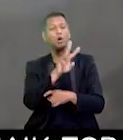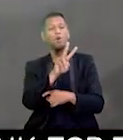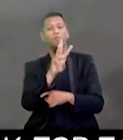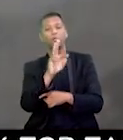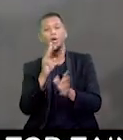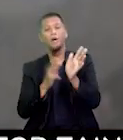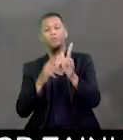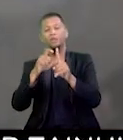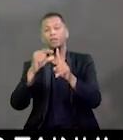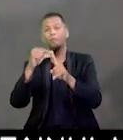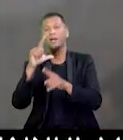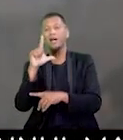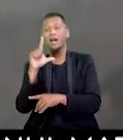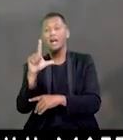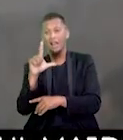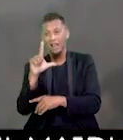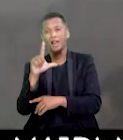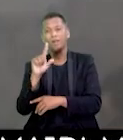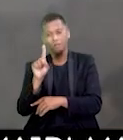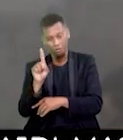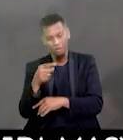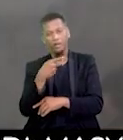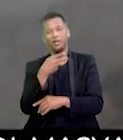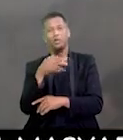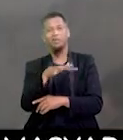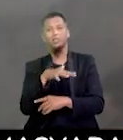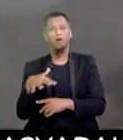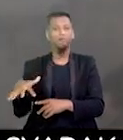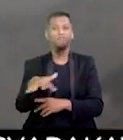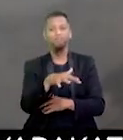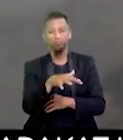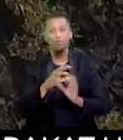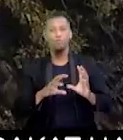memulai perjalanan menapaki Indonesia di bumi Blambangan.